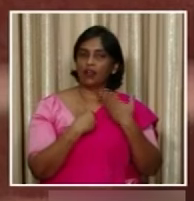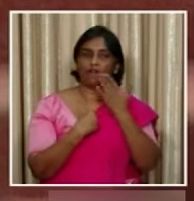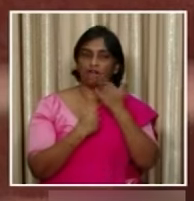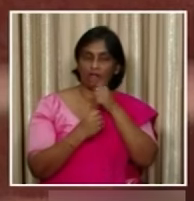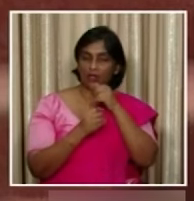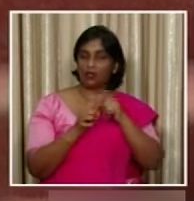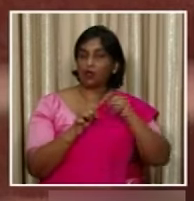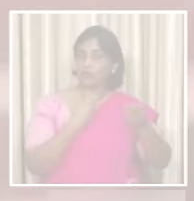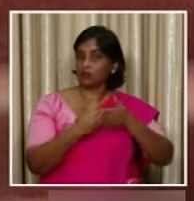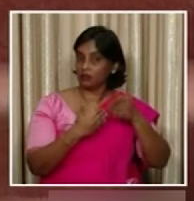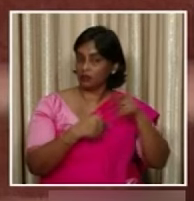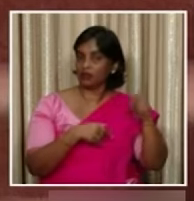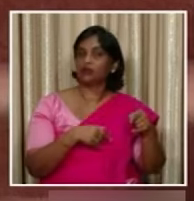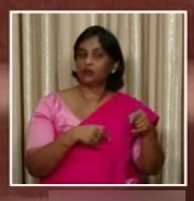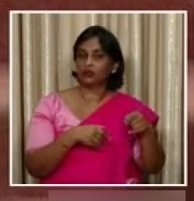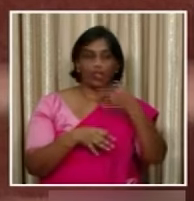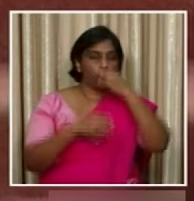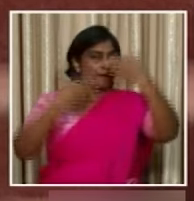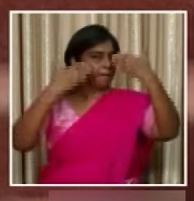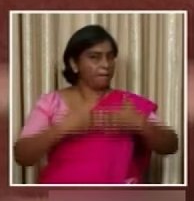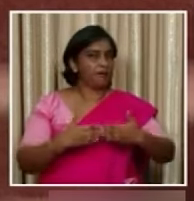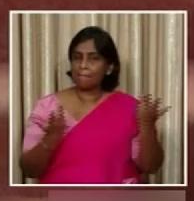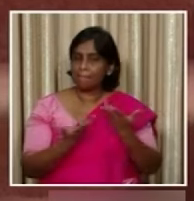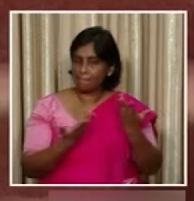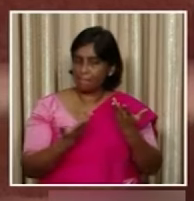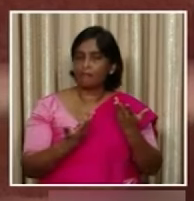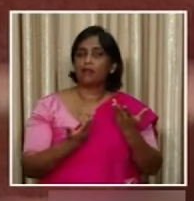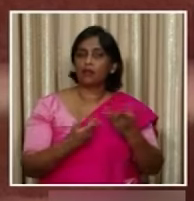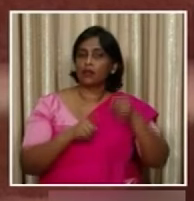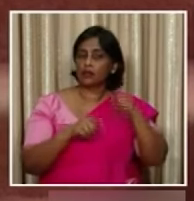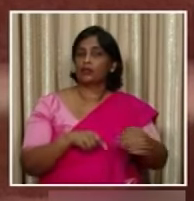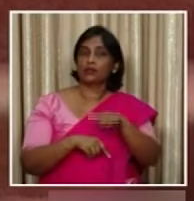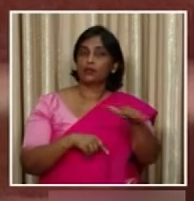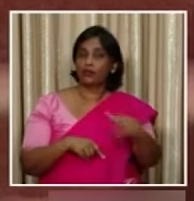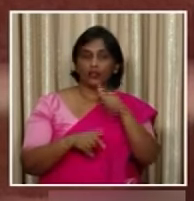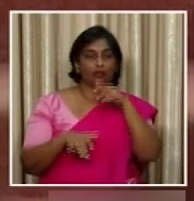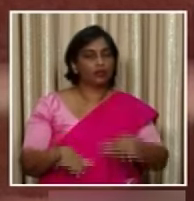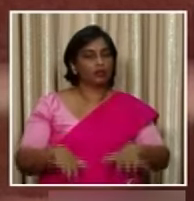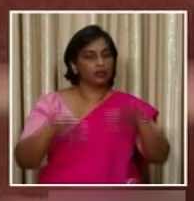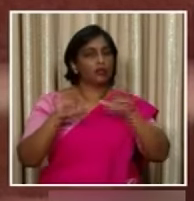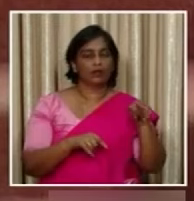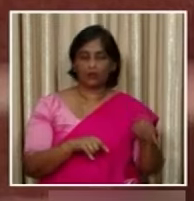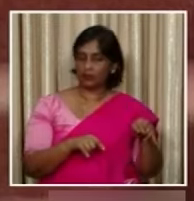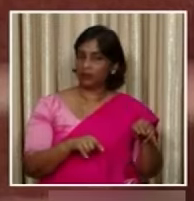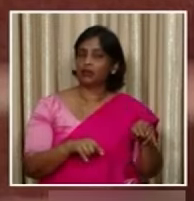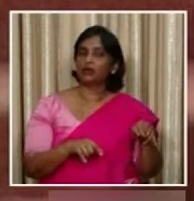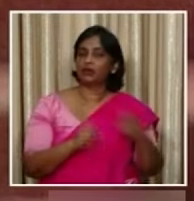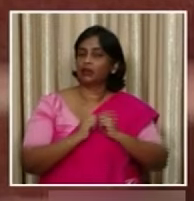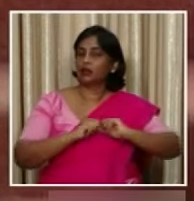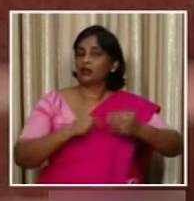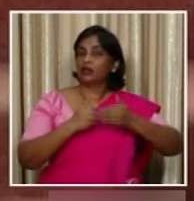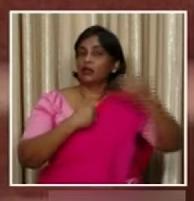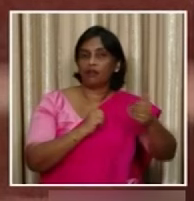සම්පත් මණ්ඩලය ඉදි කරපු ලවණ බාධකයේ අයින් කරන්න බැරි නම් මේ ප්‍රදේශයේ ගංවතුර පාලනය කිරීම සඳහා ගත හැකි